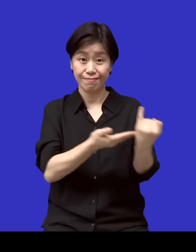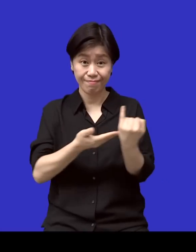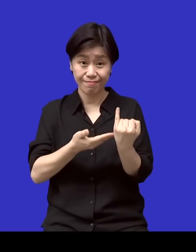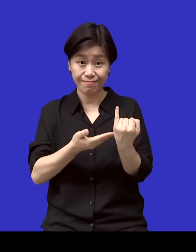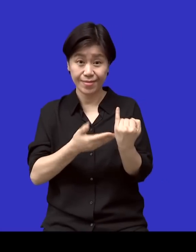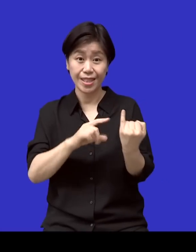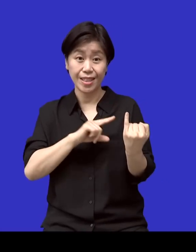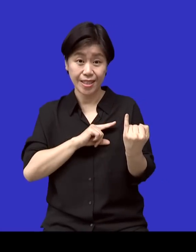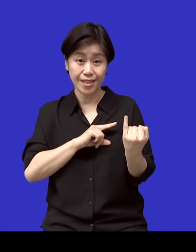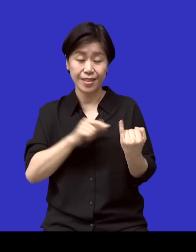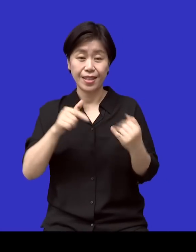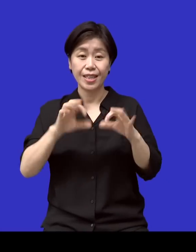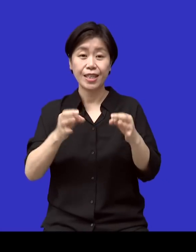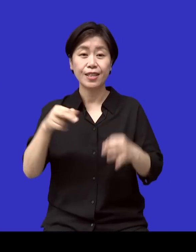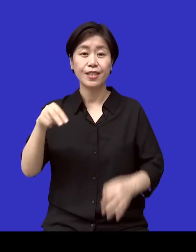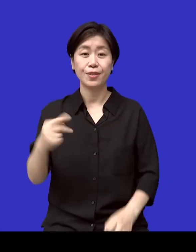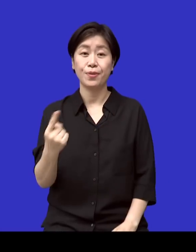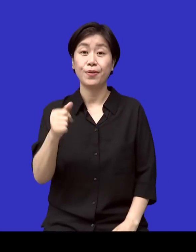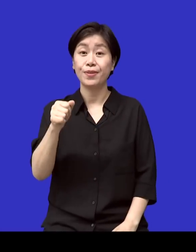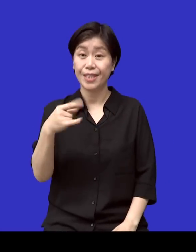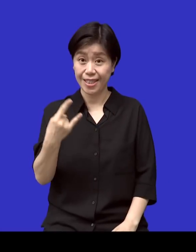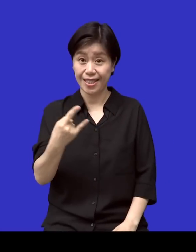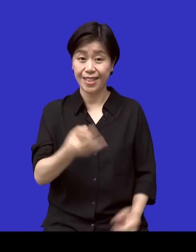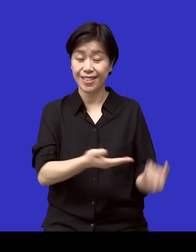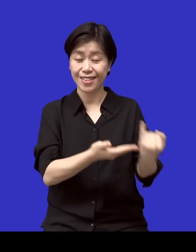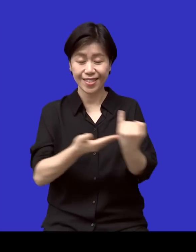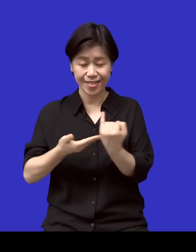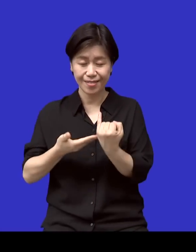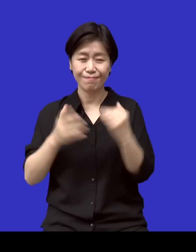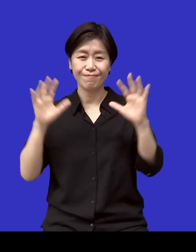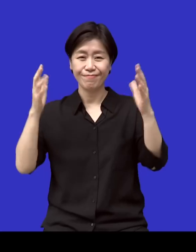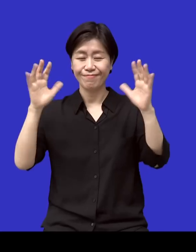희망인 김소희 선수를 모셔보겠습니다. 어서 오세요.